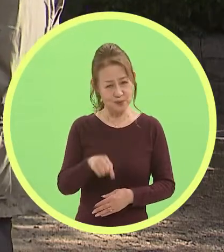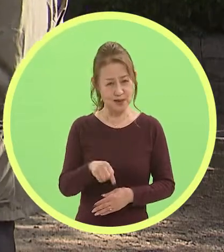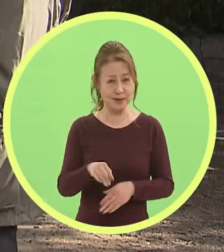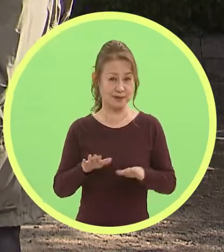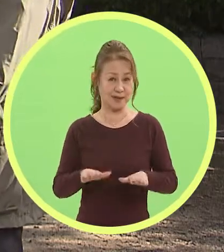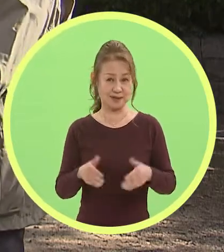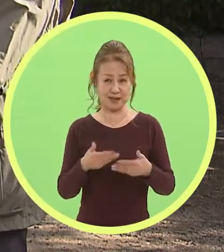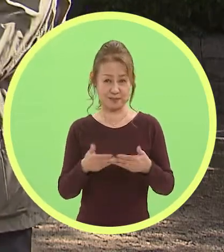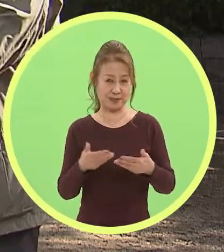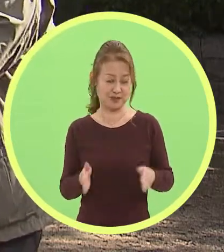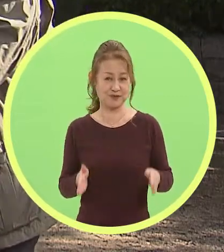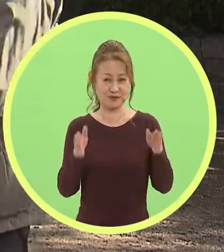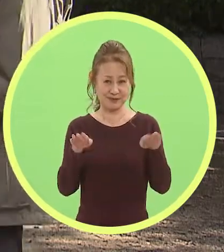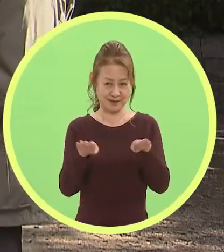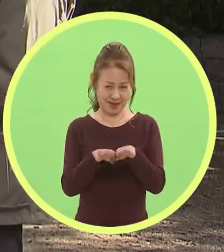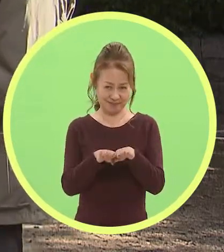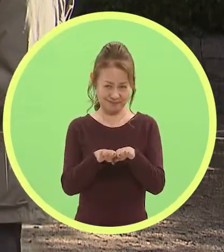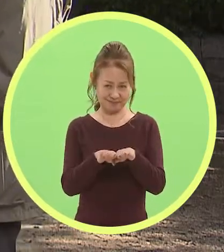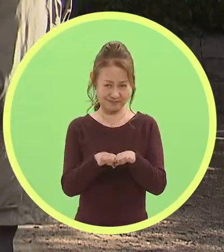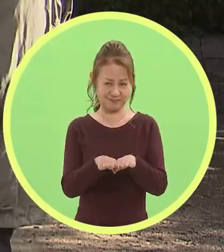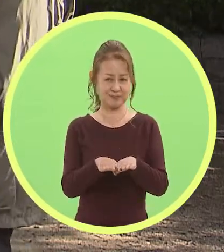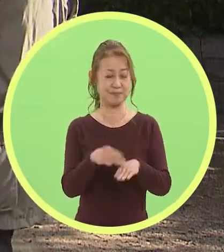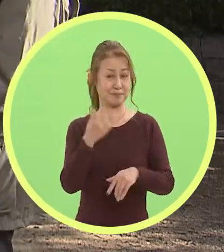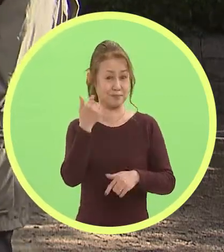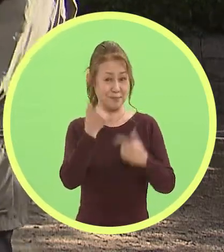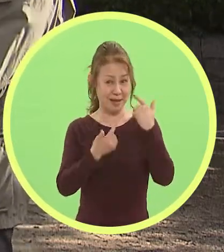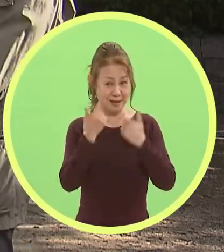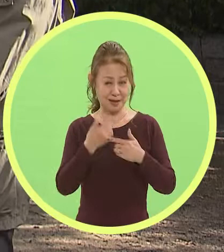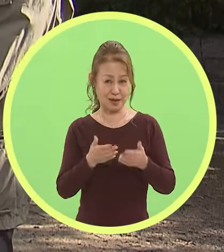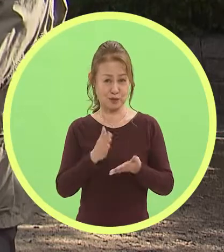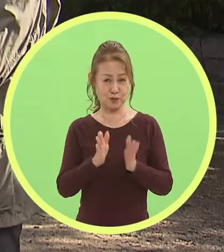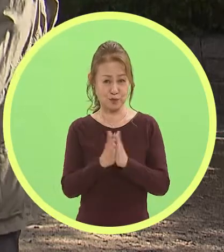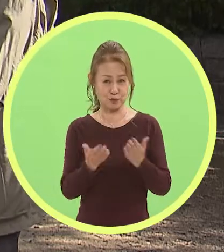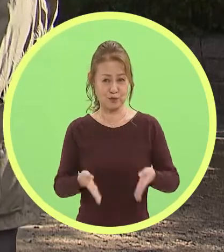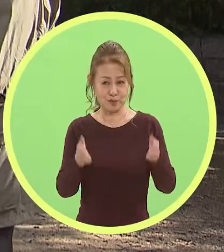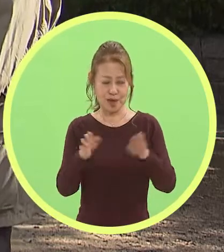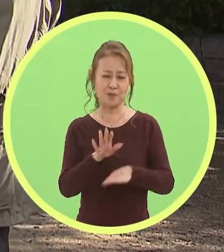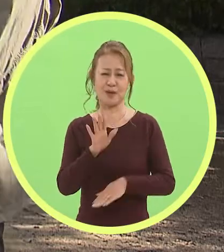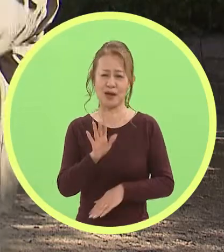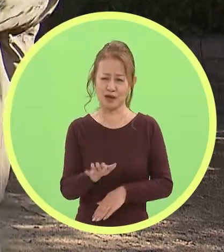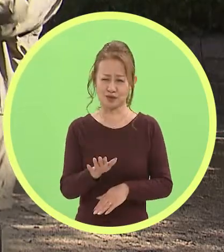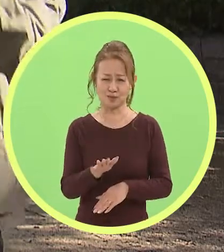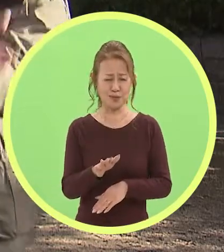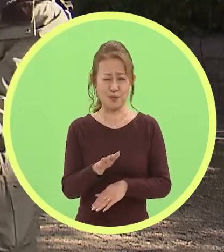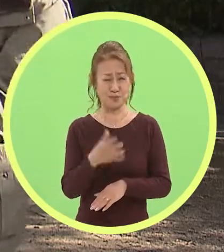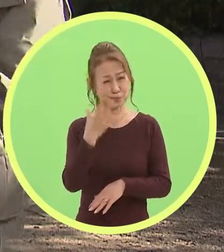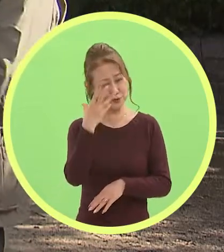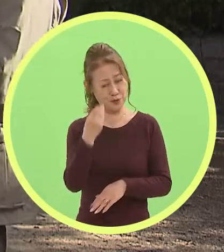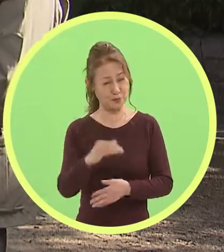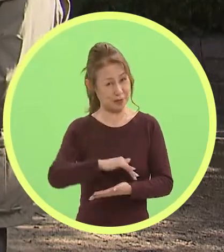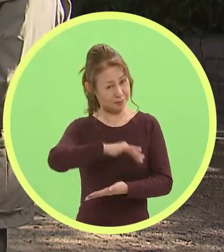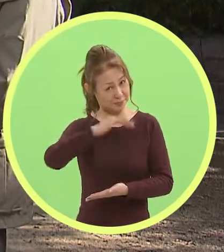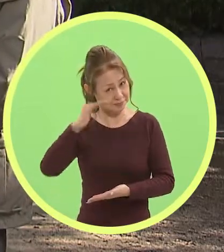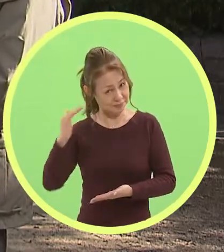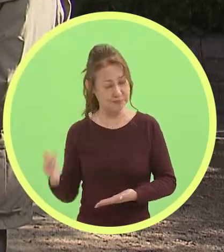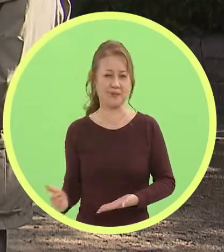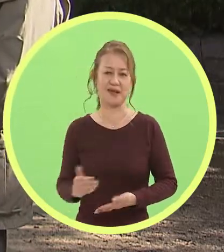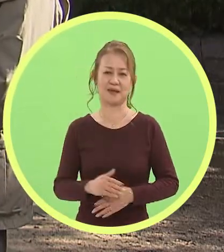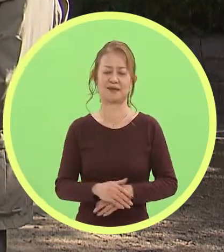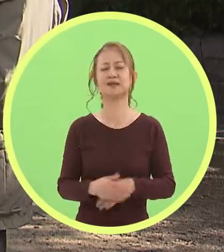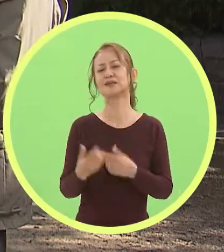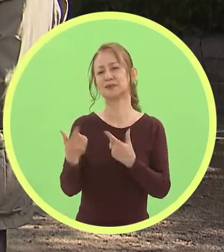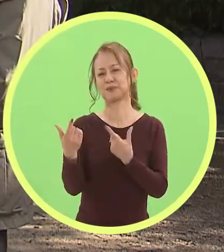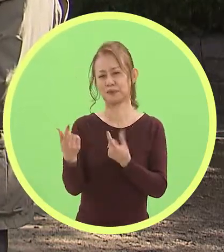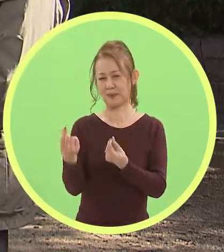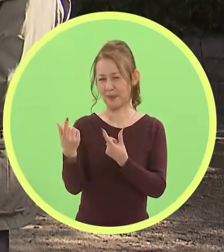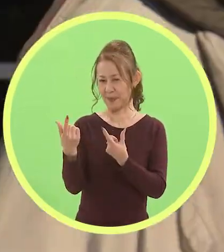のは現代美術館です。他にも漫画図書館もあるし、魅力が盛りだくさんなんですよね。